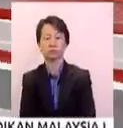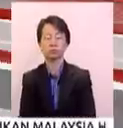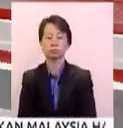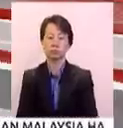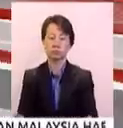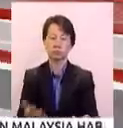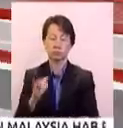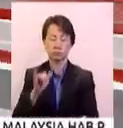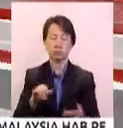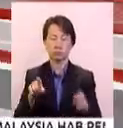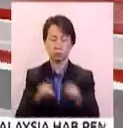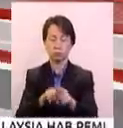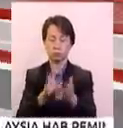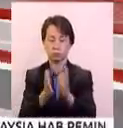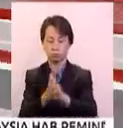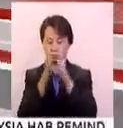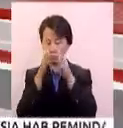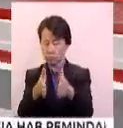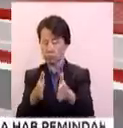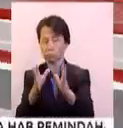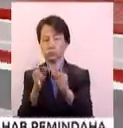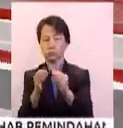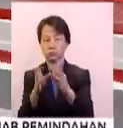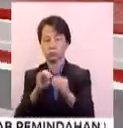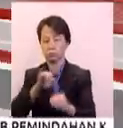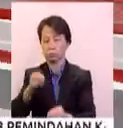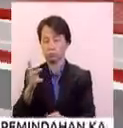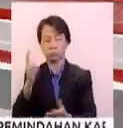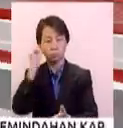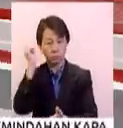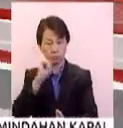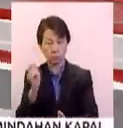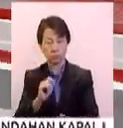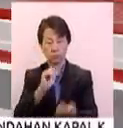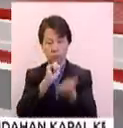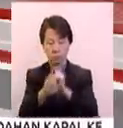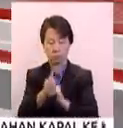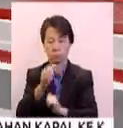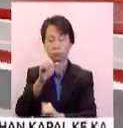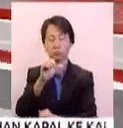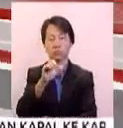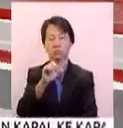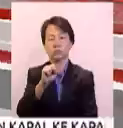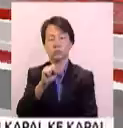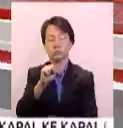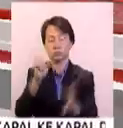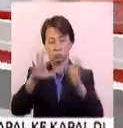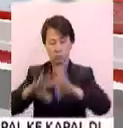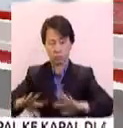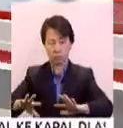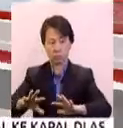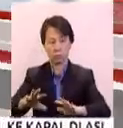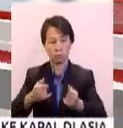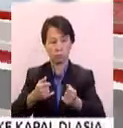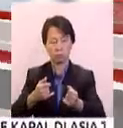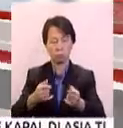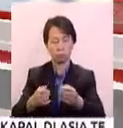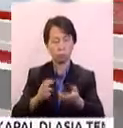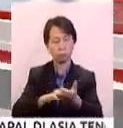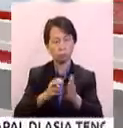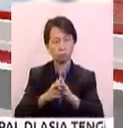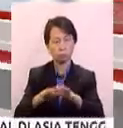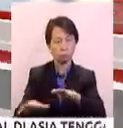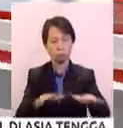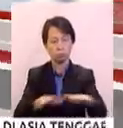Antara perkara yang turut menjadi perhatian dalam mesyuarat jawatankuasa Sekretariat Sukan SEA Filipina itu ialah berkenaan isu bencana gempa bumi